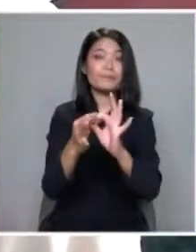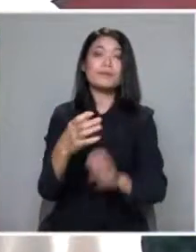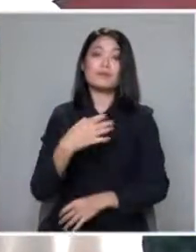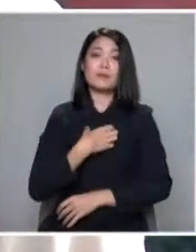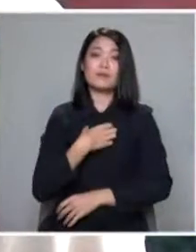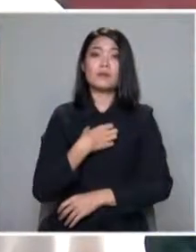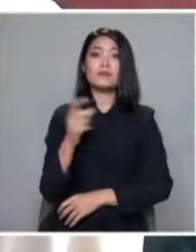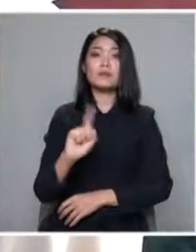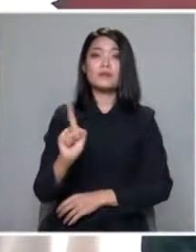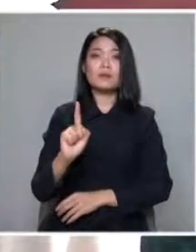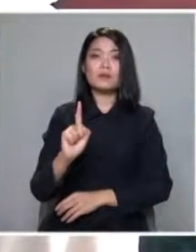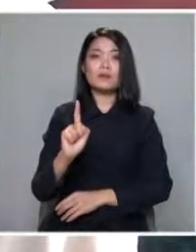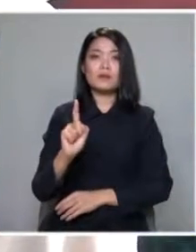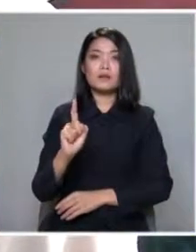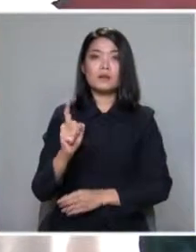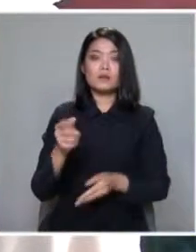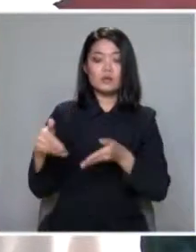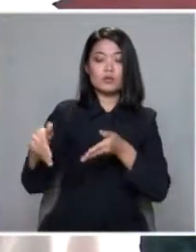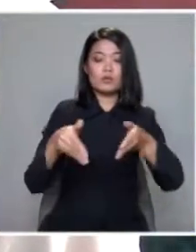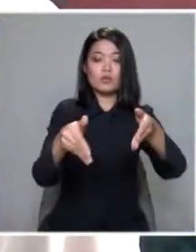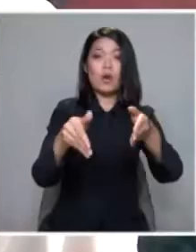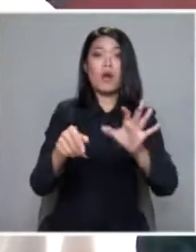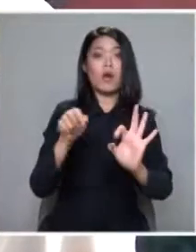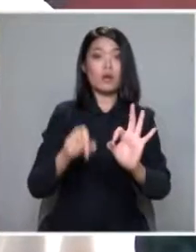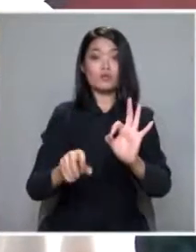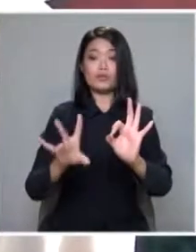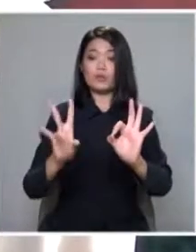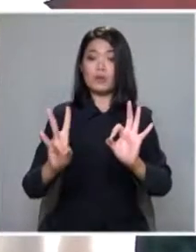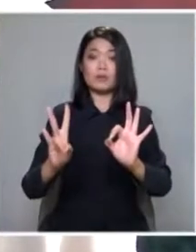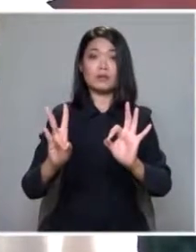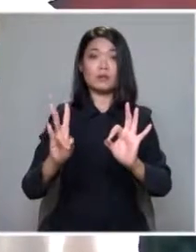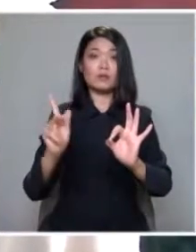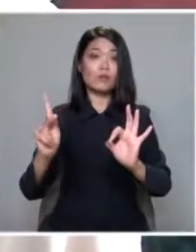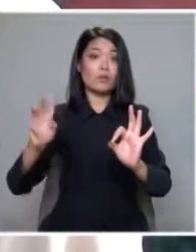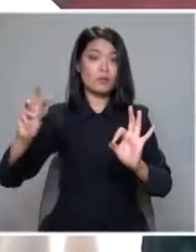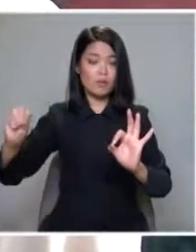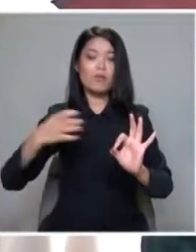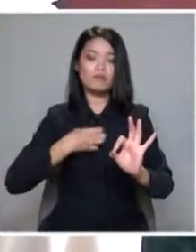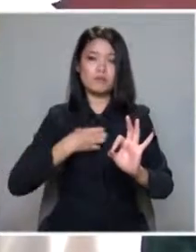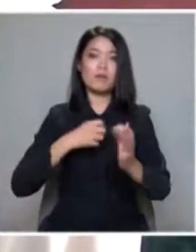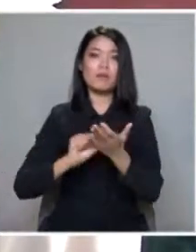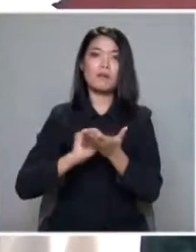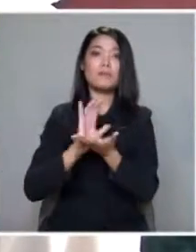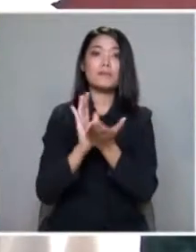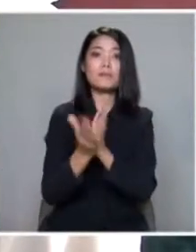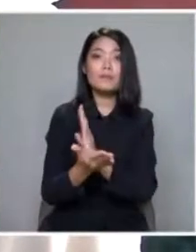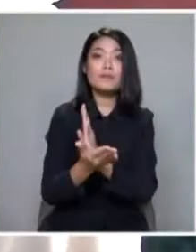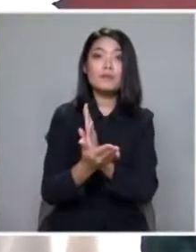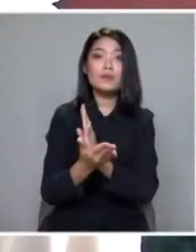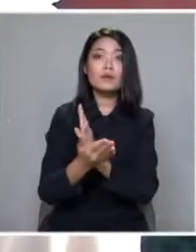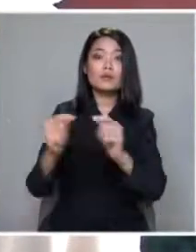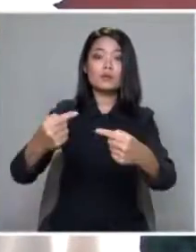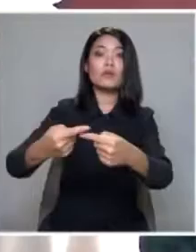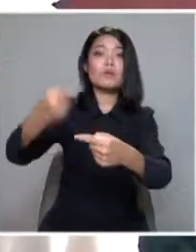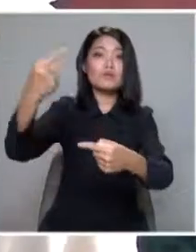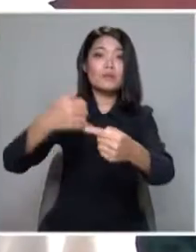จะให้มีการปรับปรุงเส้นทางช่วง 9.7 กิโลจากห้วยต้นนุ่นไปพรมแดนที่จุดผ่านปนการ